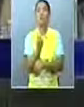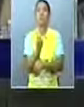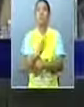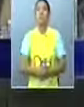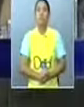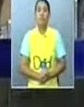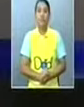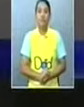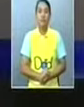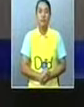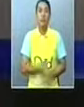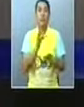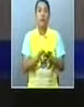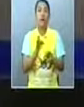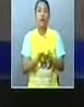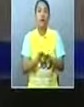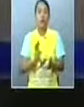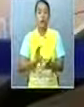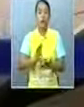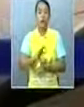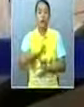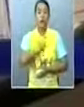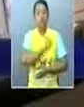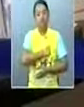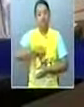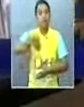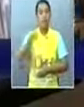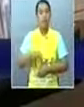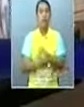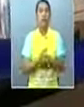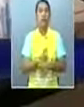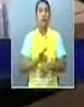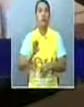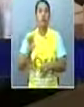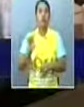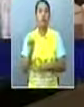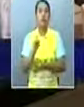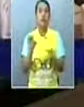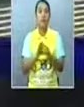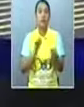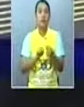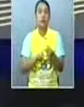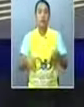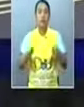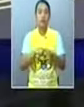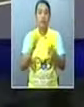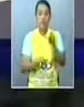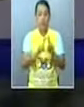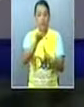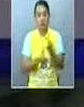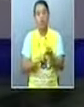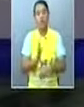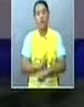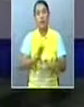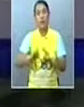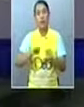ส่วนกลุ่มธนาคารที่นักลงทุนต่างผิดหวังมาตลอดปี2558ได้เวลากลับคืนสู่สังเวียนหุ้นทรงคุณค่าที่นักล